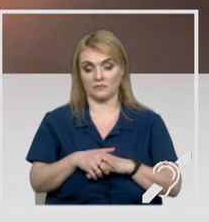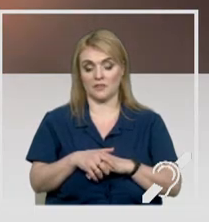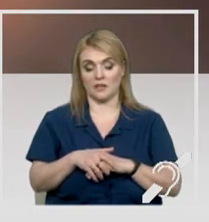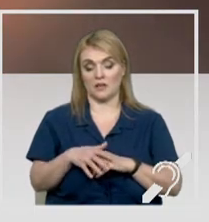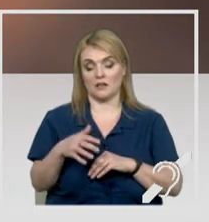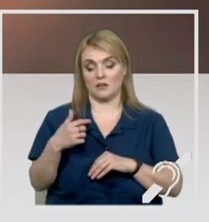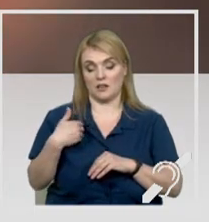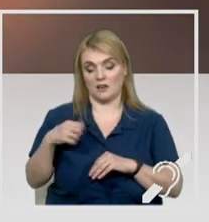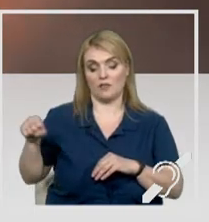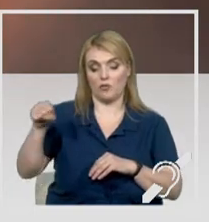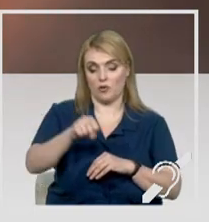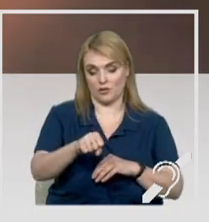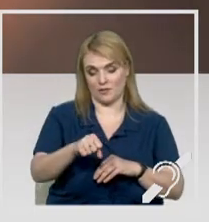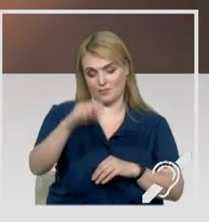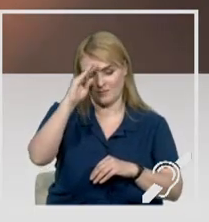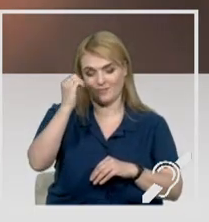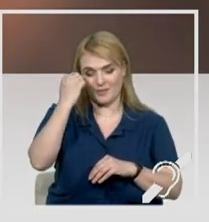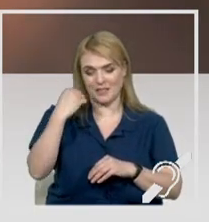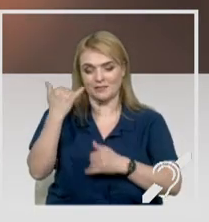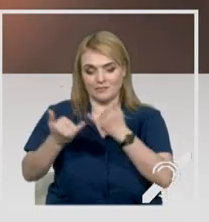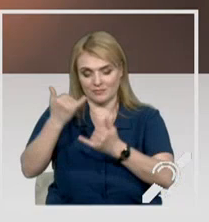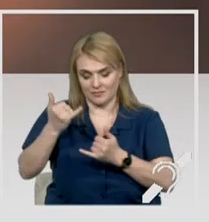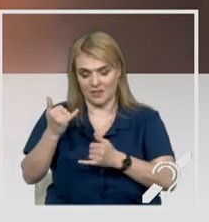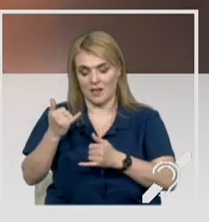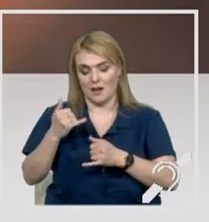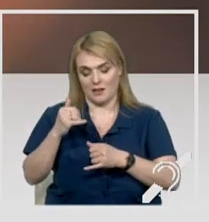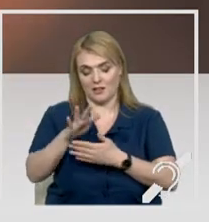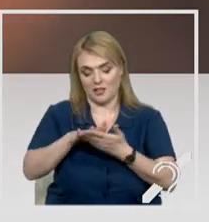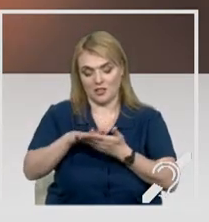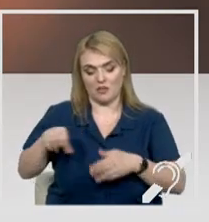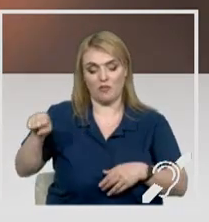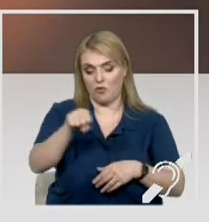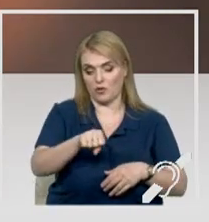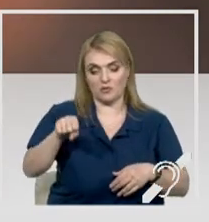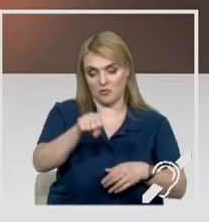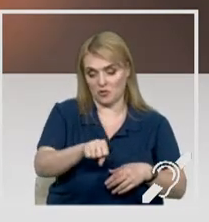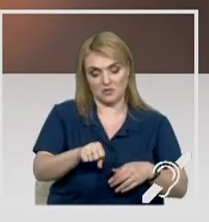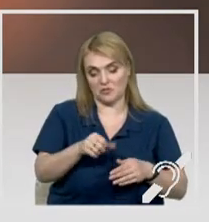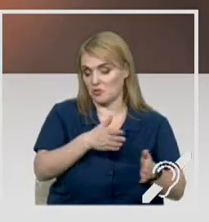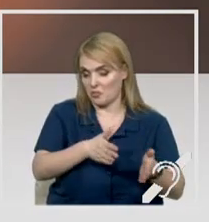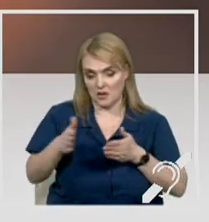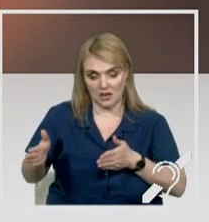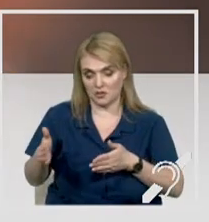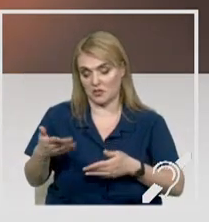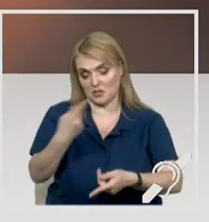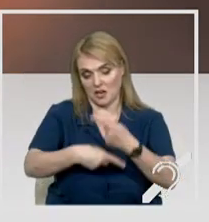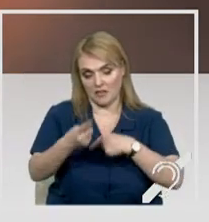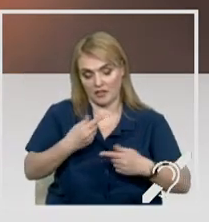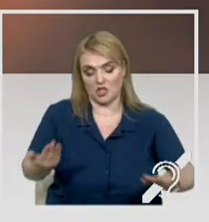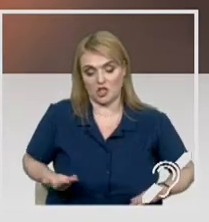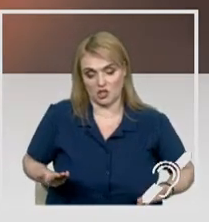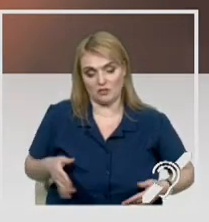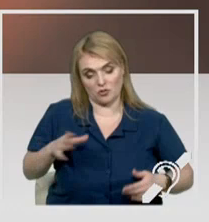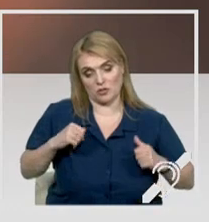deschis mâine să putem să mergem e totul în regulă s a un pic agravat s a s a